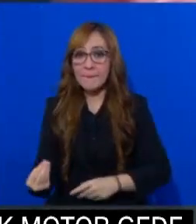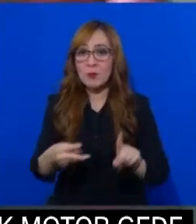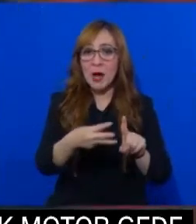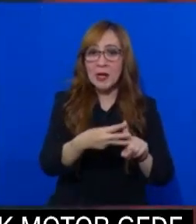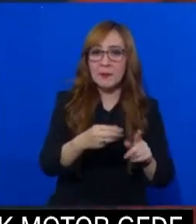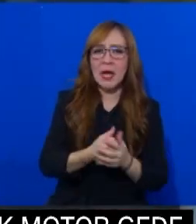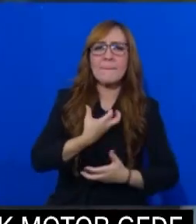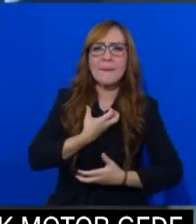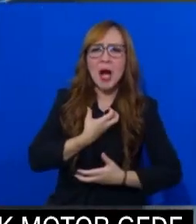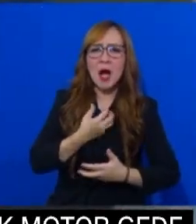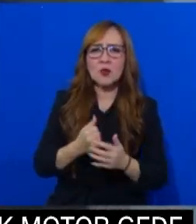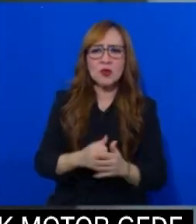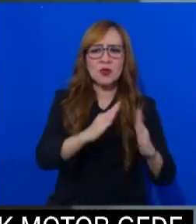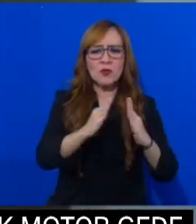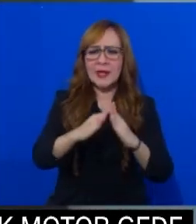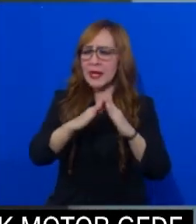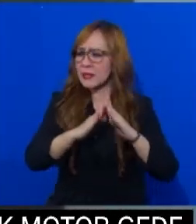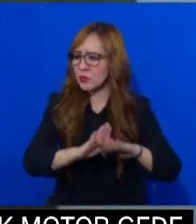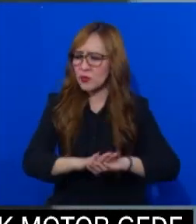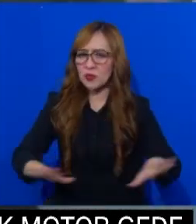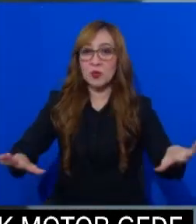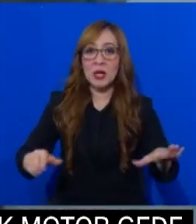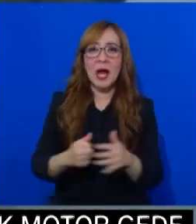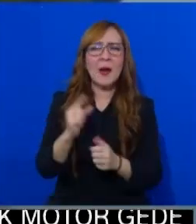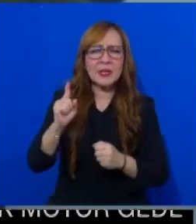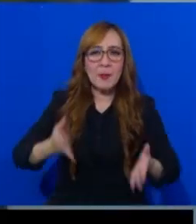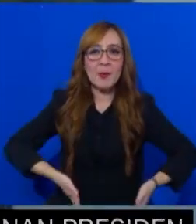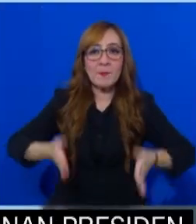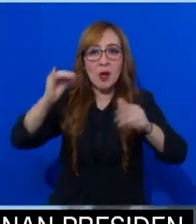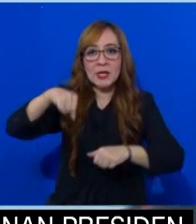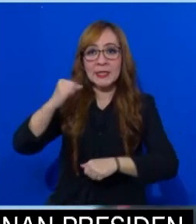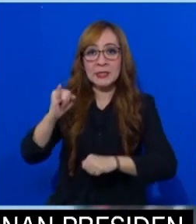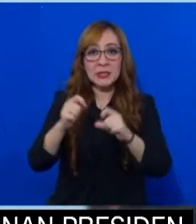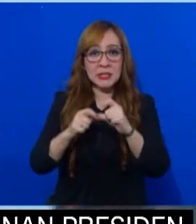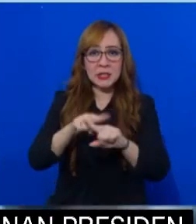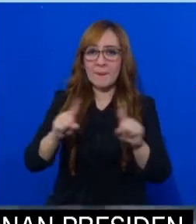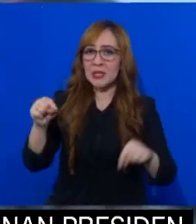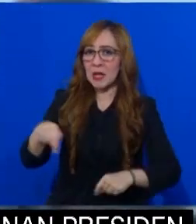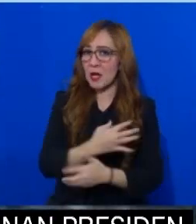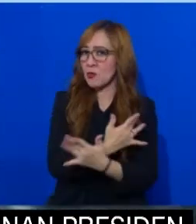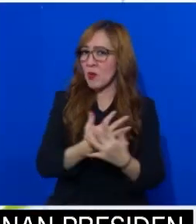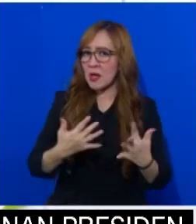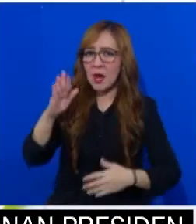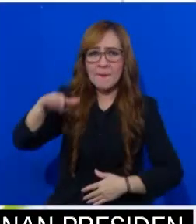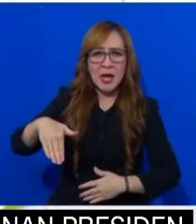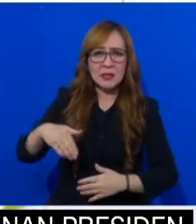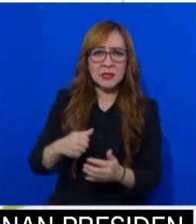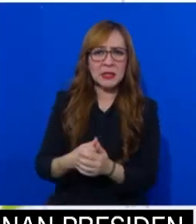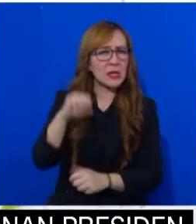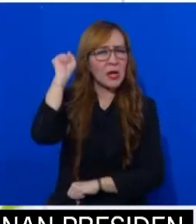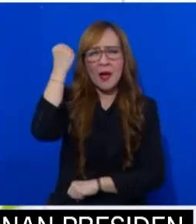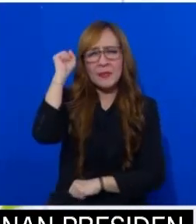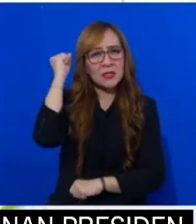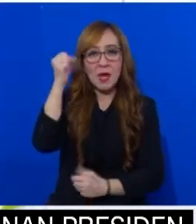digusur karena adanya pembangunan Jakarta International Stadium. Namun kini warga ex-Kampung Bayam masih belum diperbolehkan